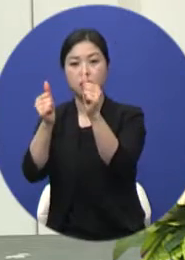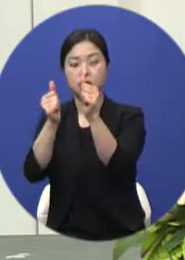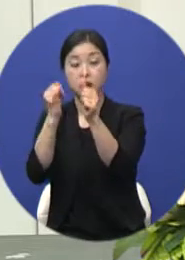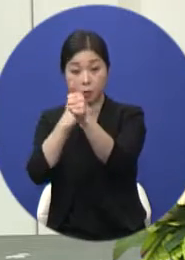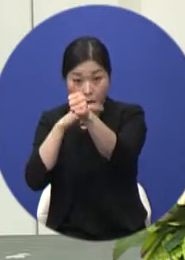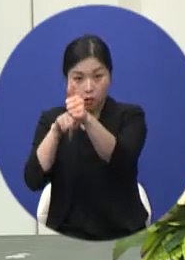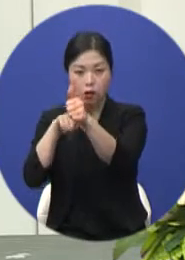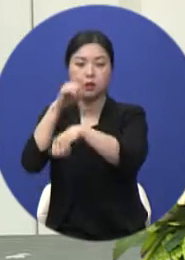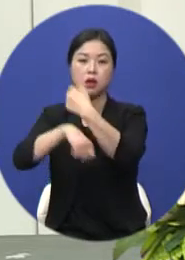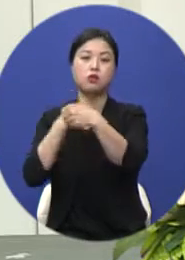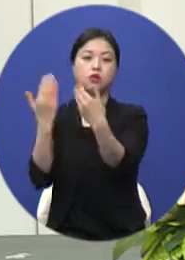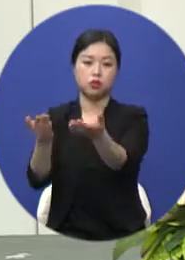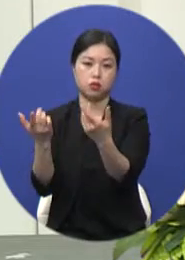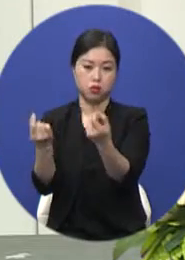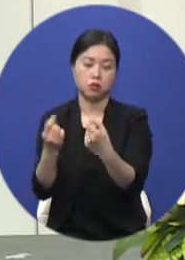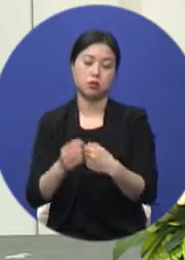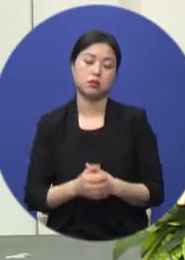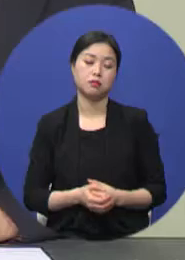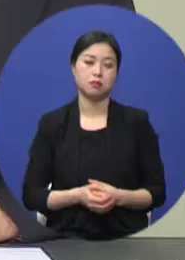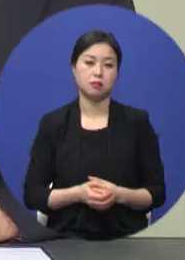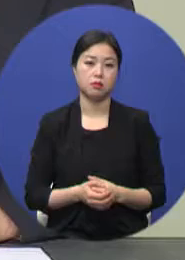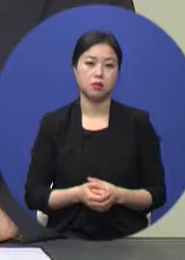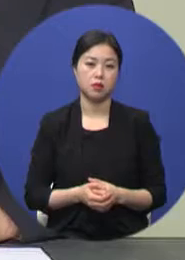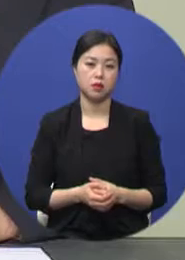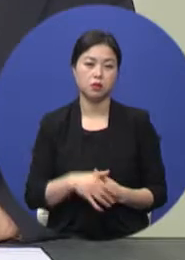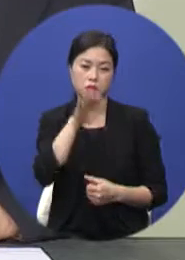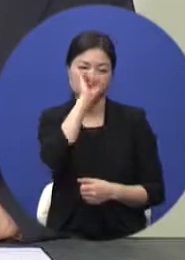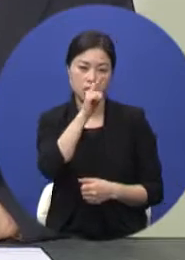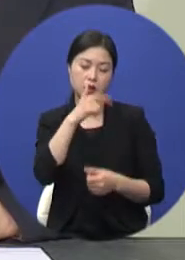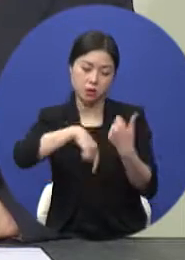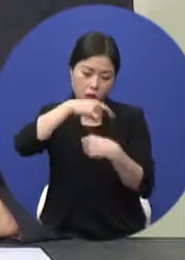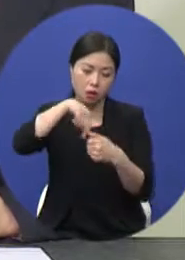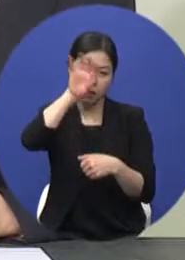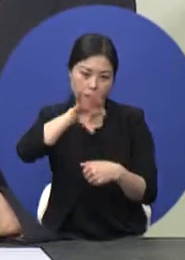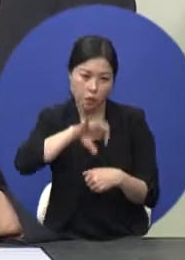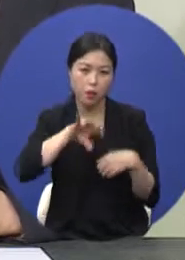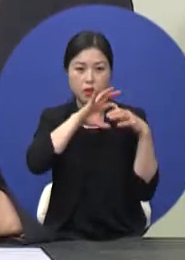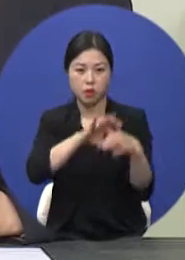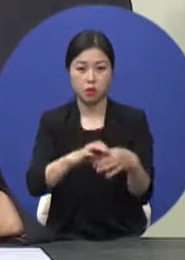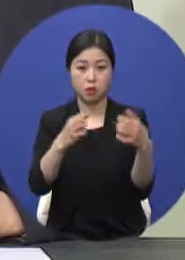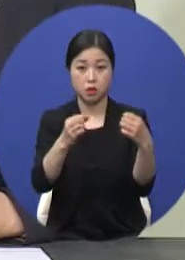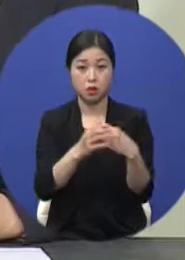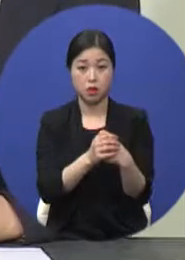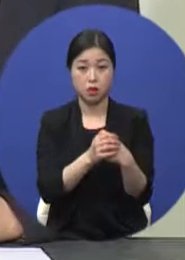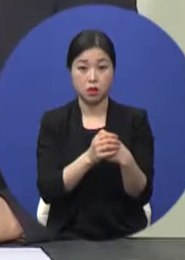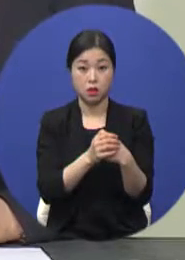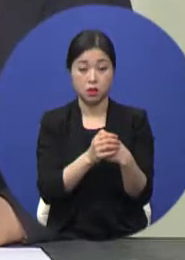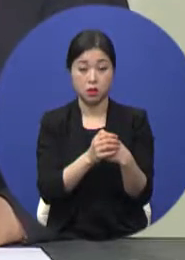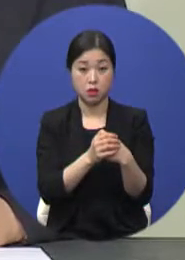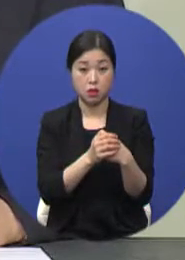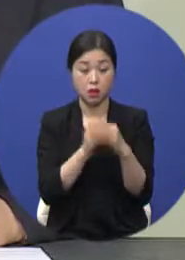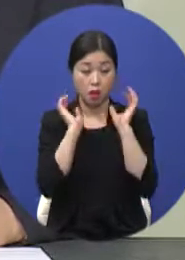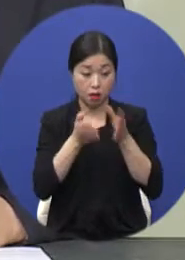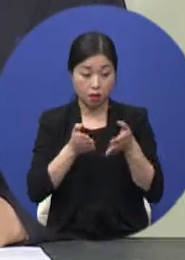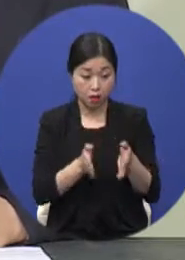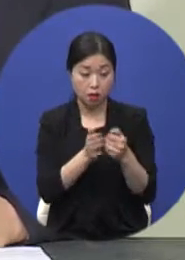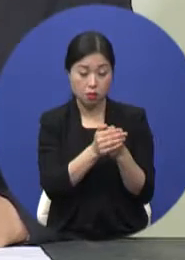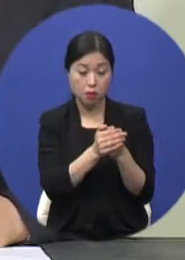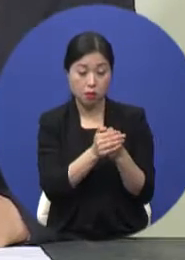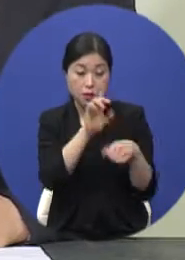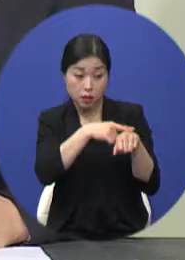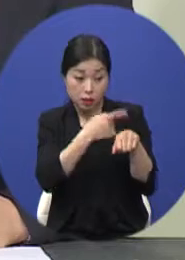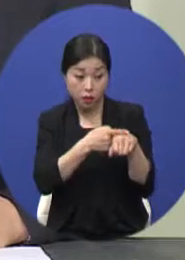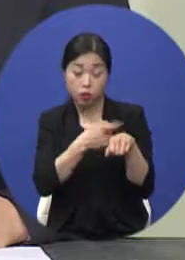좋아할 수도 있는 더 챙겨서 나가는 이제 그런 악순환이 발견되고 있네요. 혹시 출산을 자연 출산을 하셨나요? 수술을